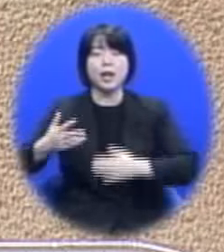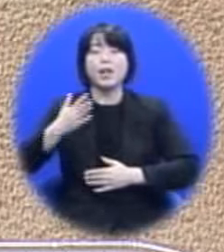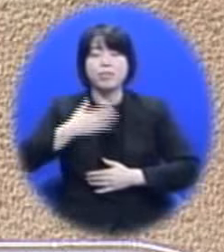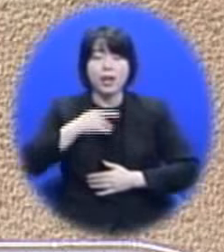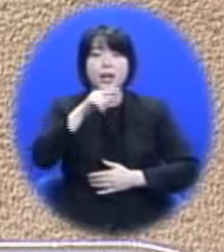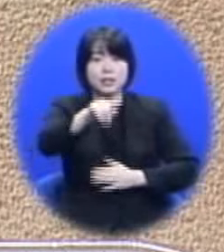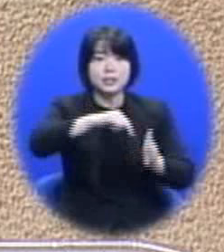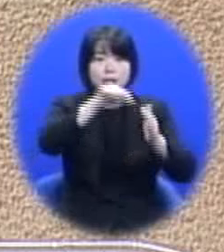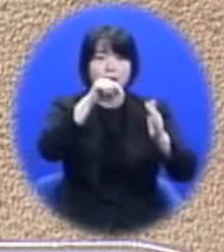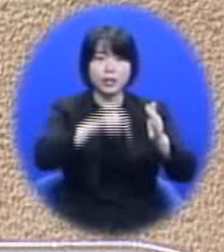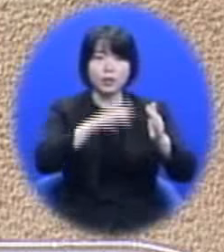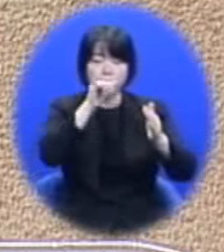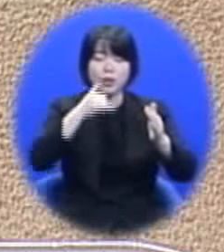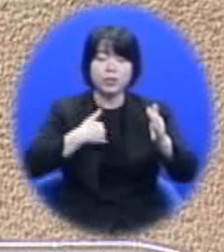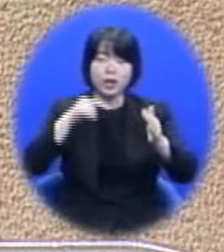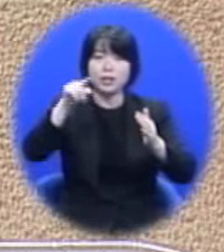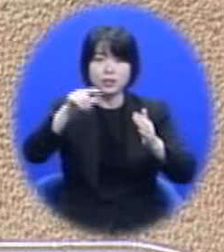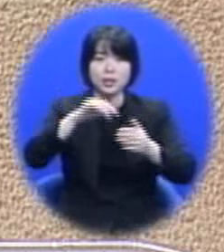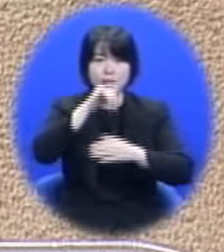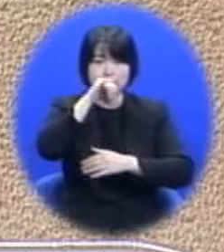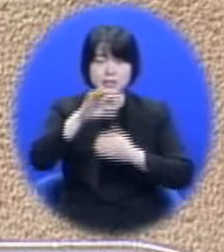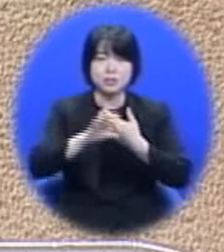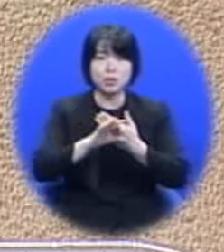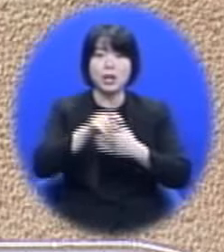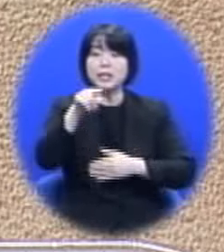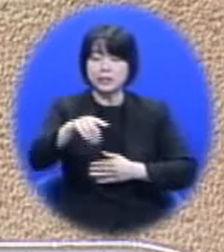있으면 그는 열매를 많이 맺을 것이다.